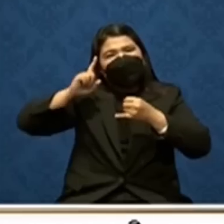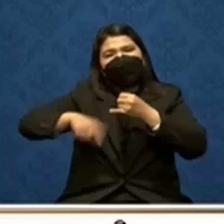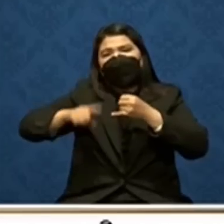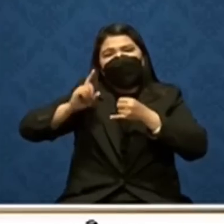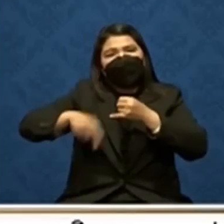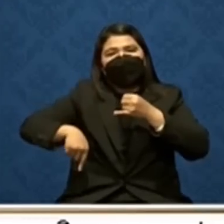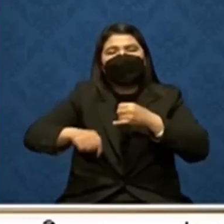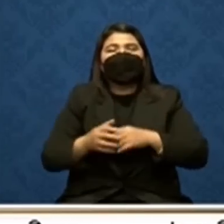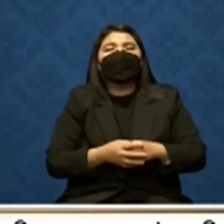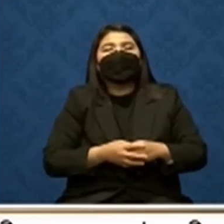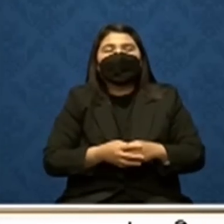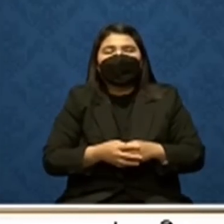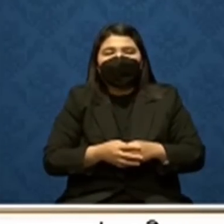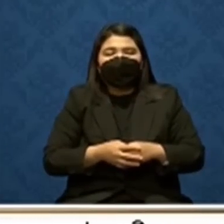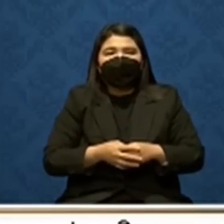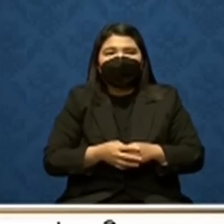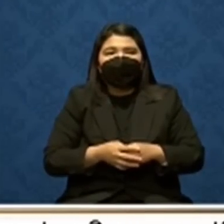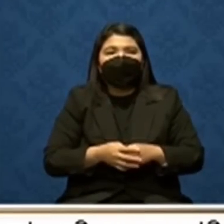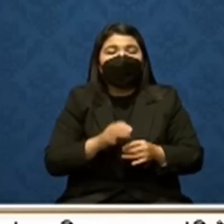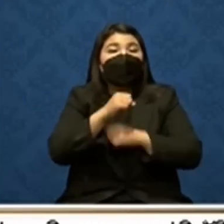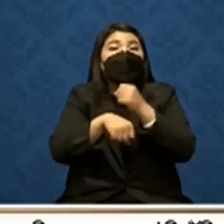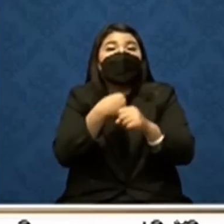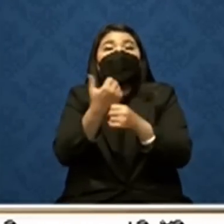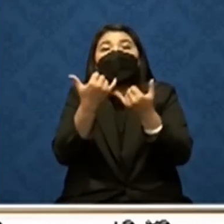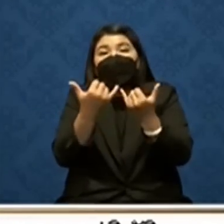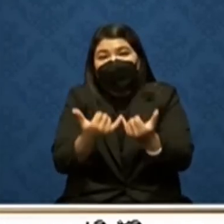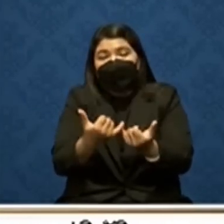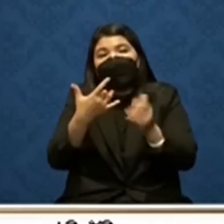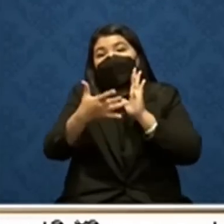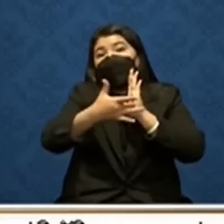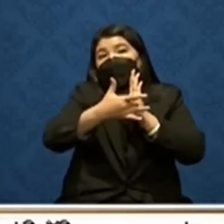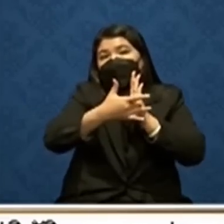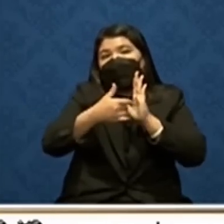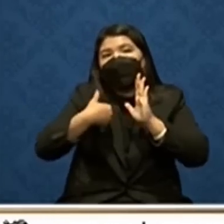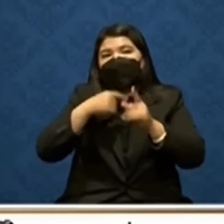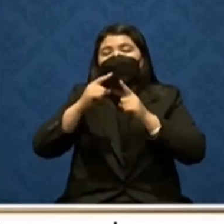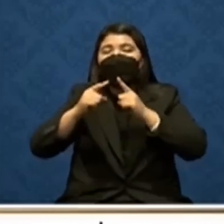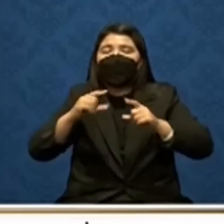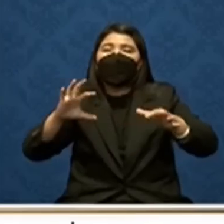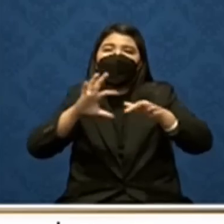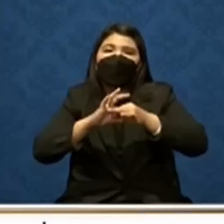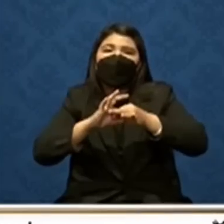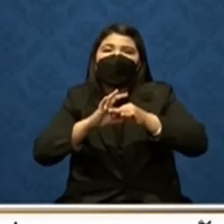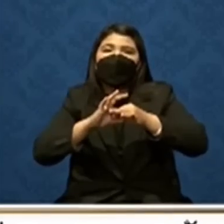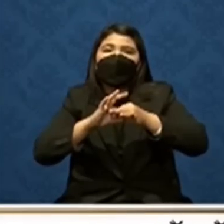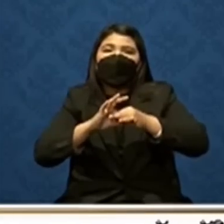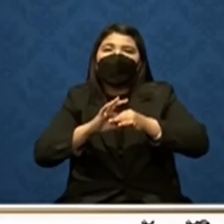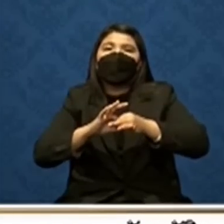นองจากว่าปีนี้มีเทคโนโยีแล้วจะต้องอัพรภักเรื่องของโครงสร้างงบประมาณ